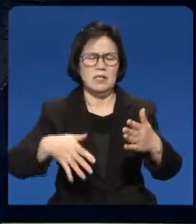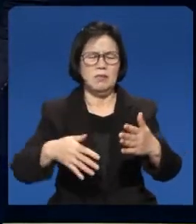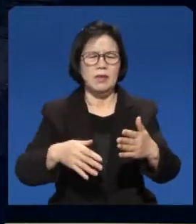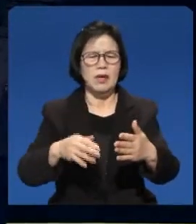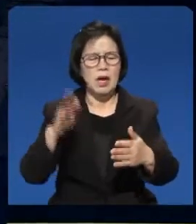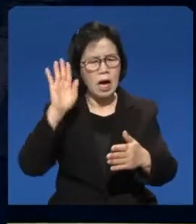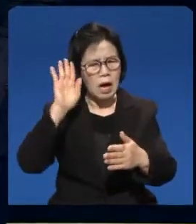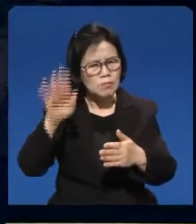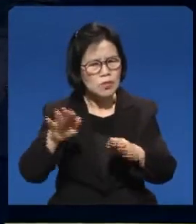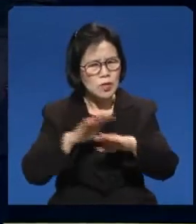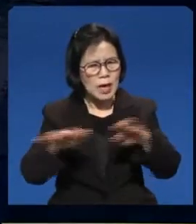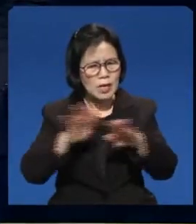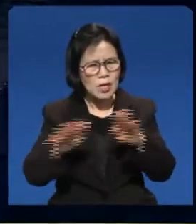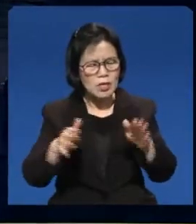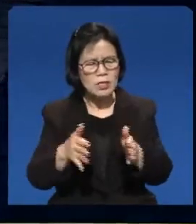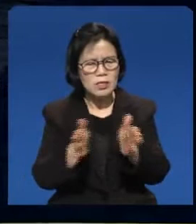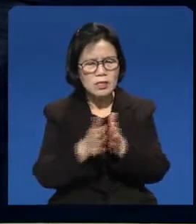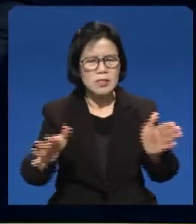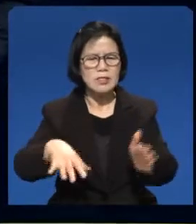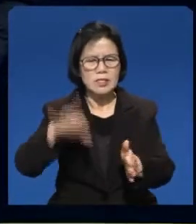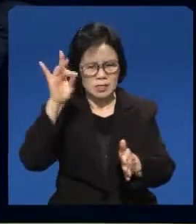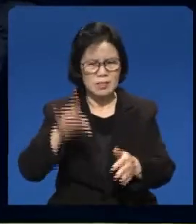찾는 초입에 들어선 셈이 되겠습니다.